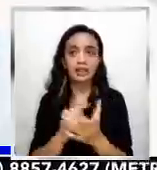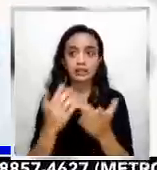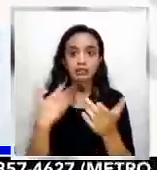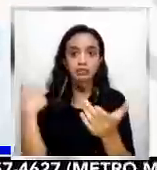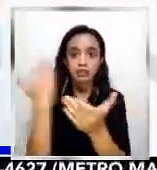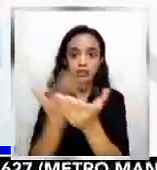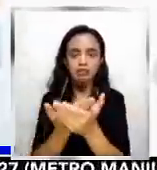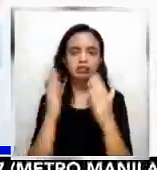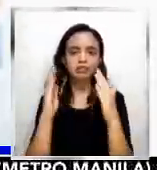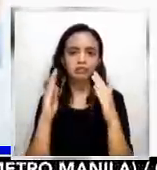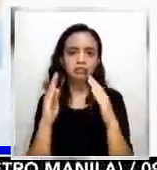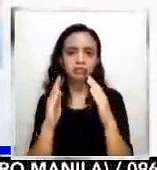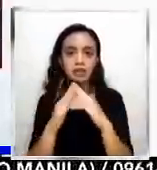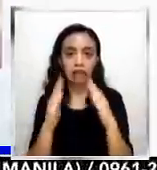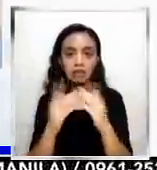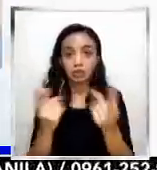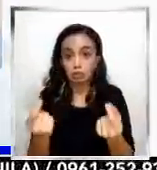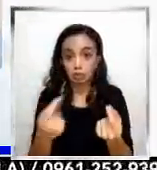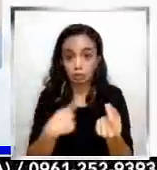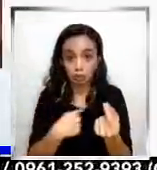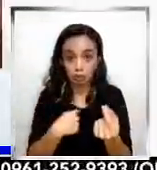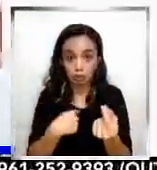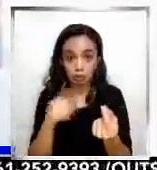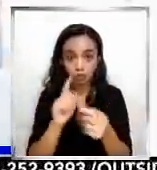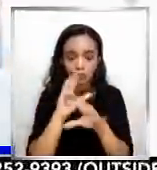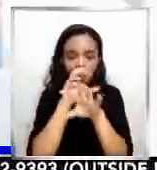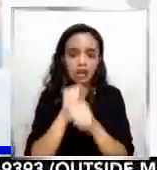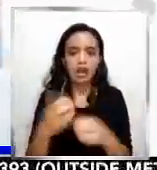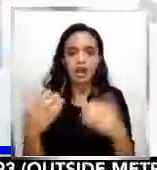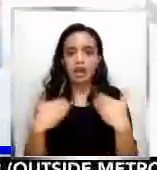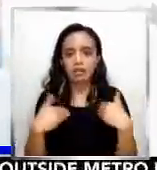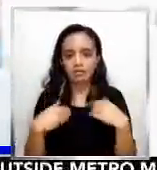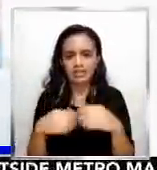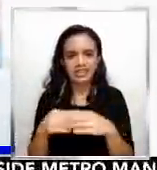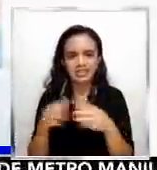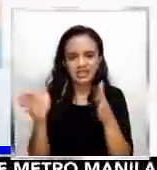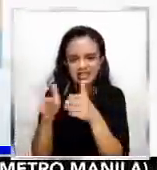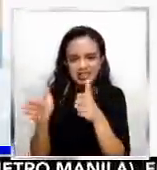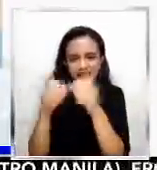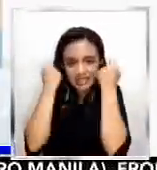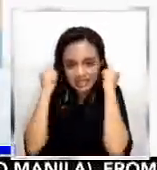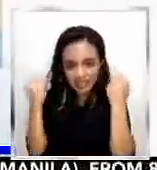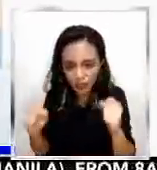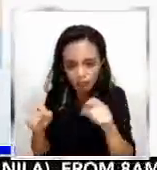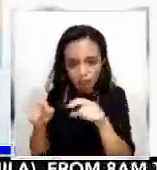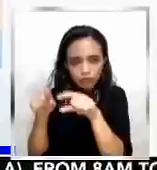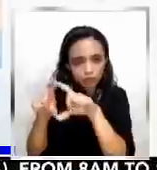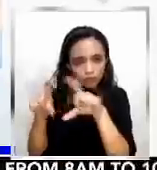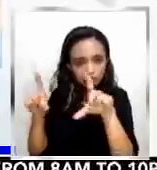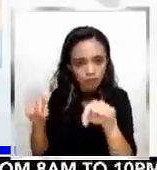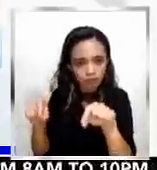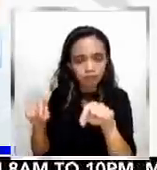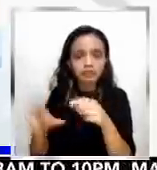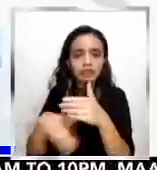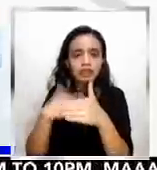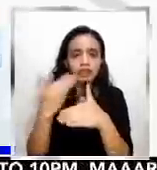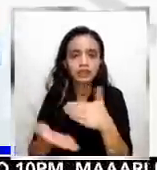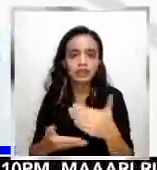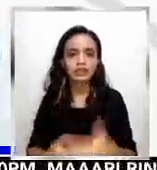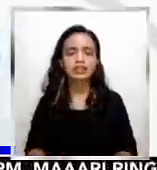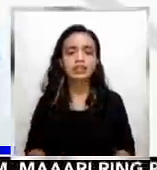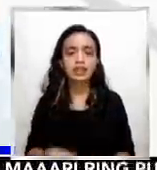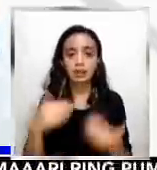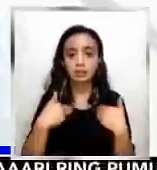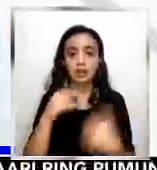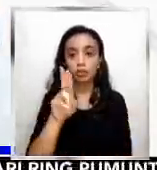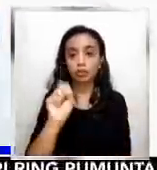ginagawa ko. May ano ako, may speaker ako na maliit. Yun, ano ko yung USB ko. Ayun, masaya